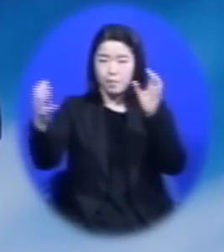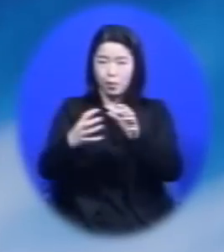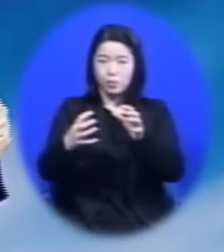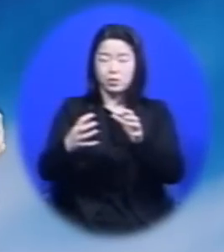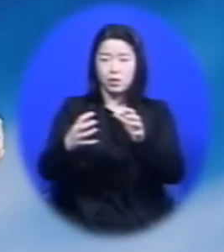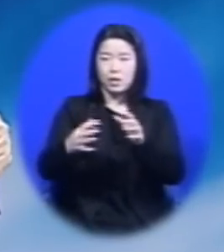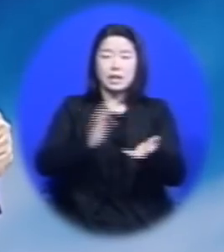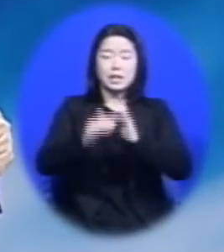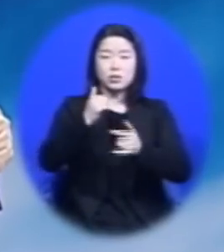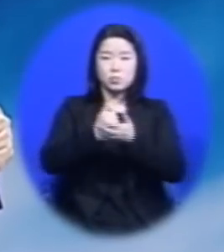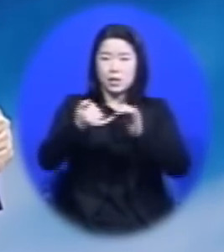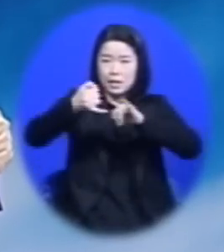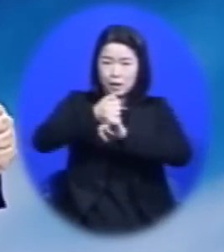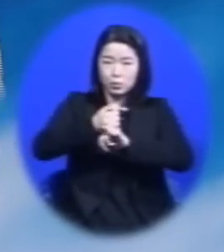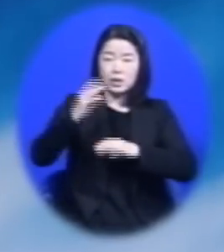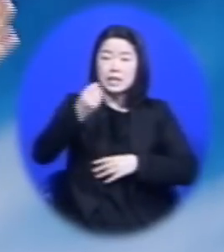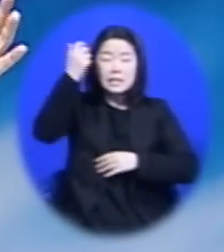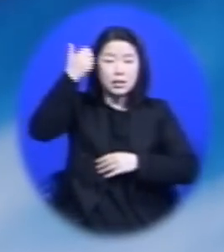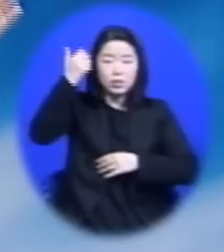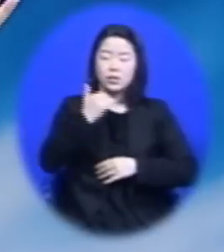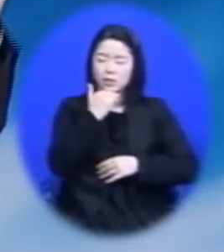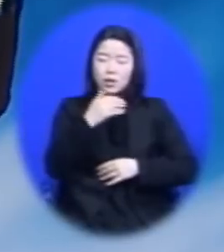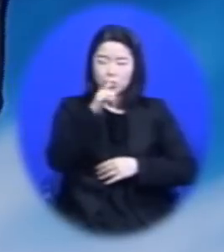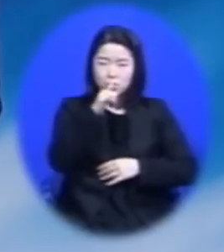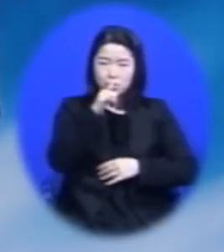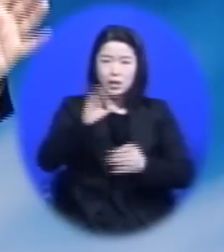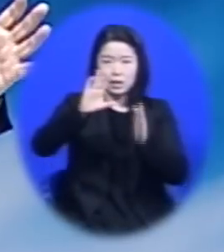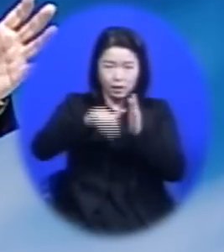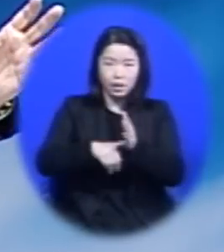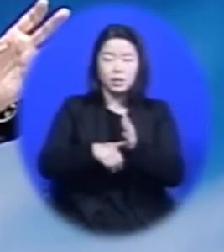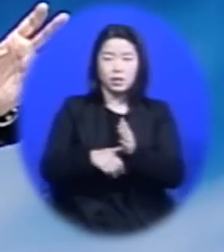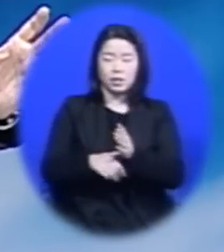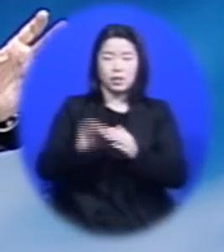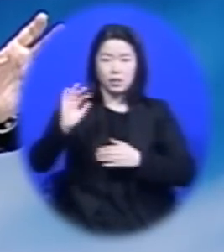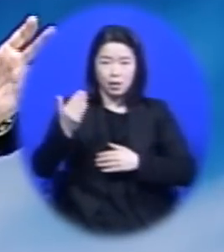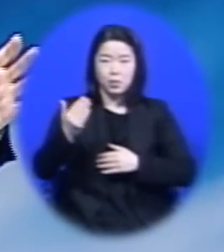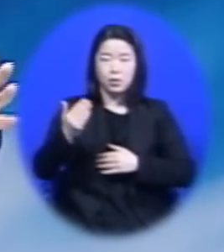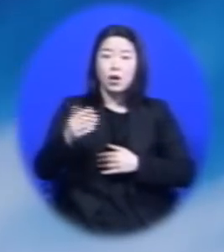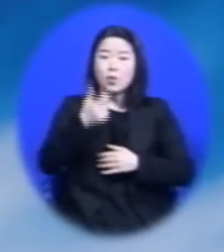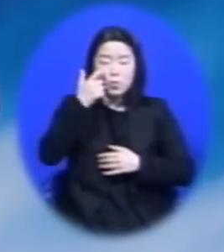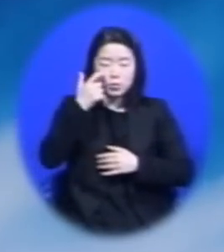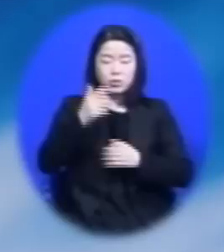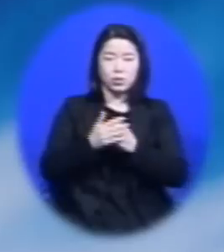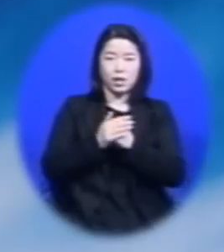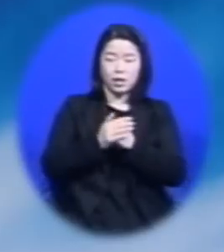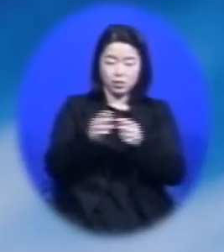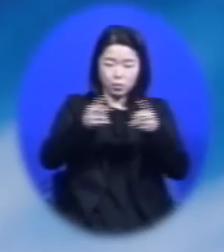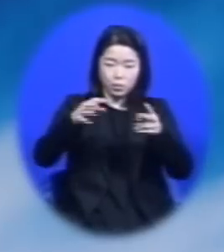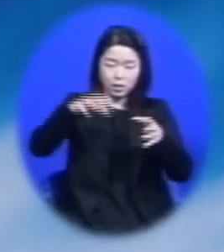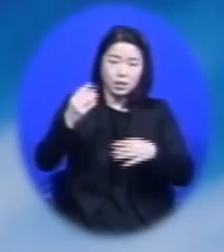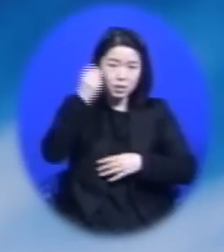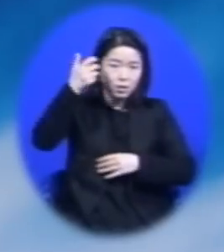성령을 기다리고 있었습니다 때가 되며 오순절에 성령이 임하십니다 그리고 교회가 세워졌어요